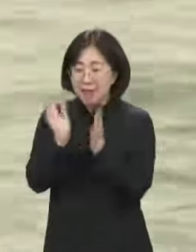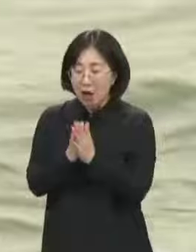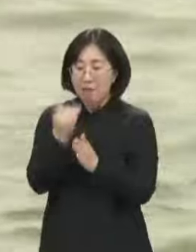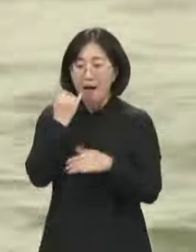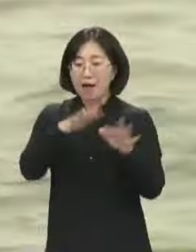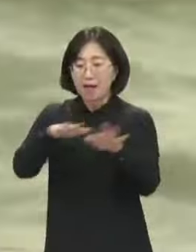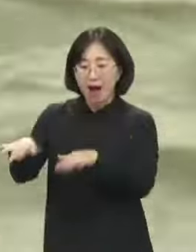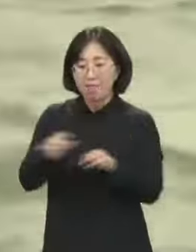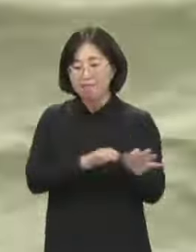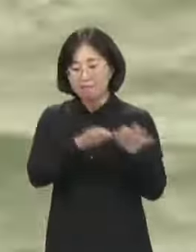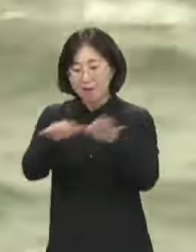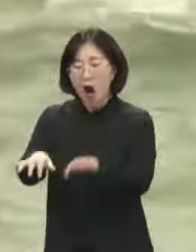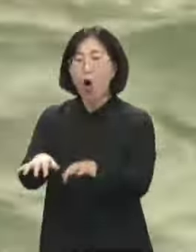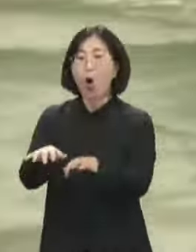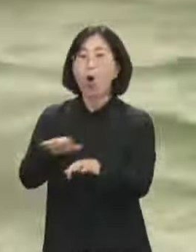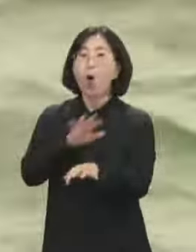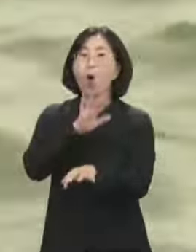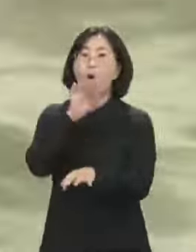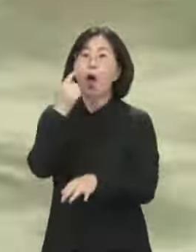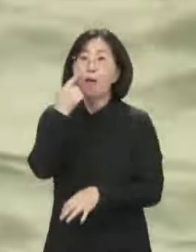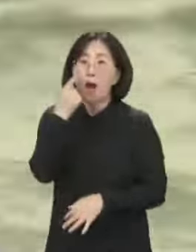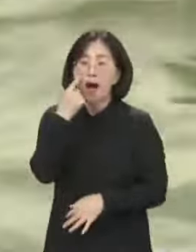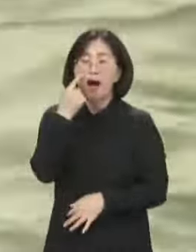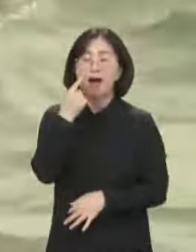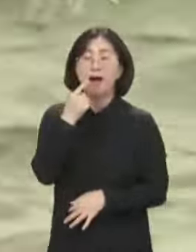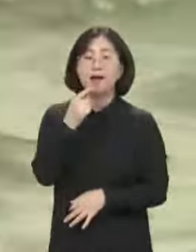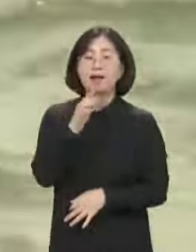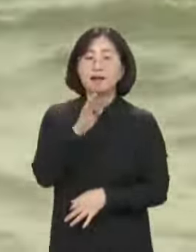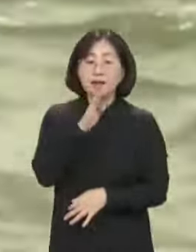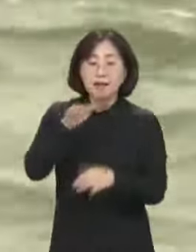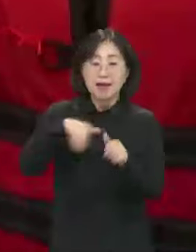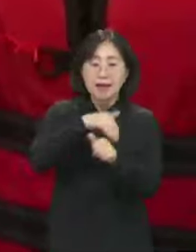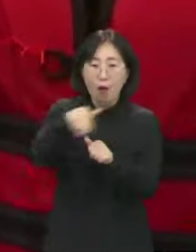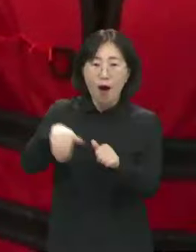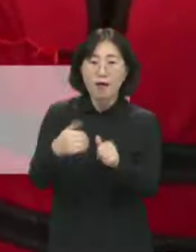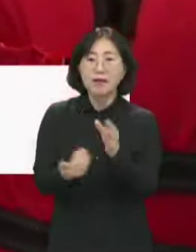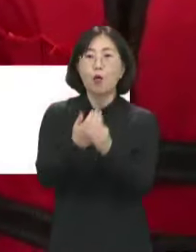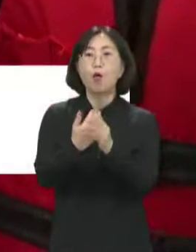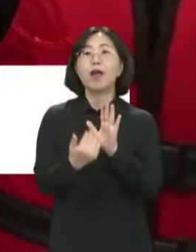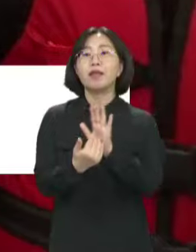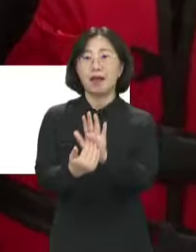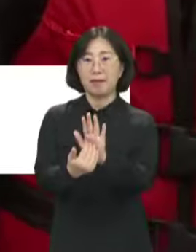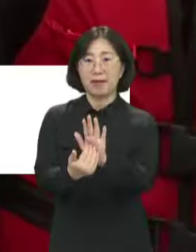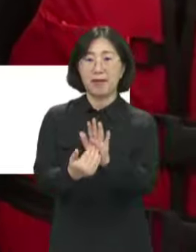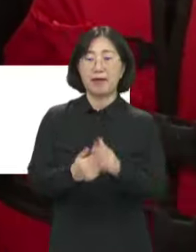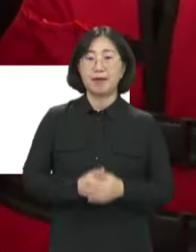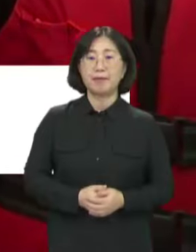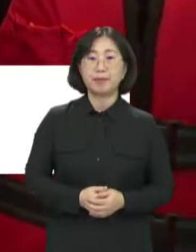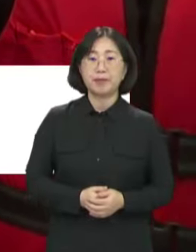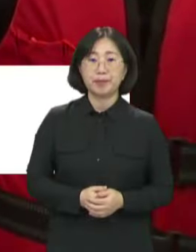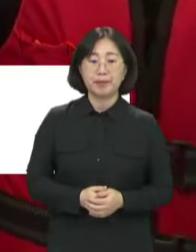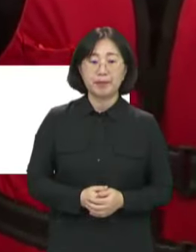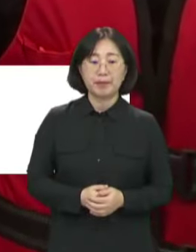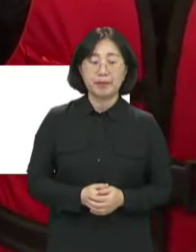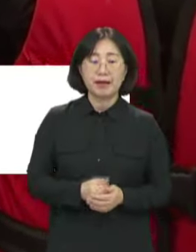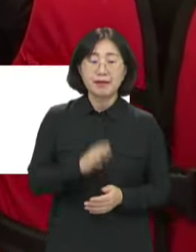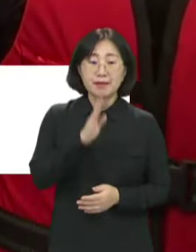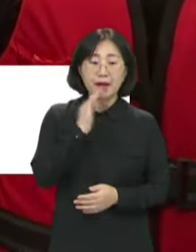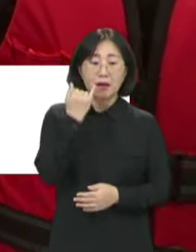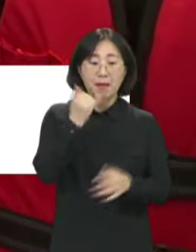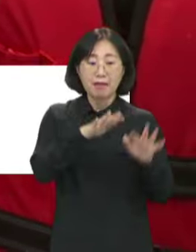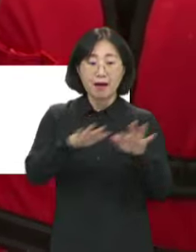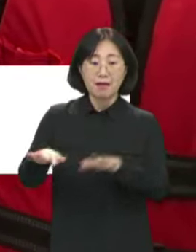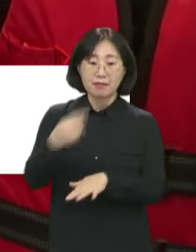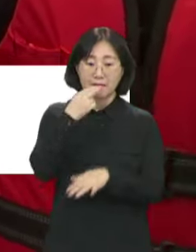해보면서 실제 상황에 대비할 수 있게 하는 겁니다. 이번에 실제로 바다에 또 생존 수영 체험도